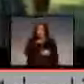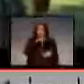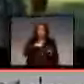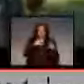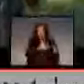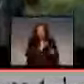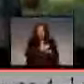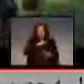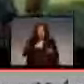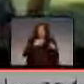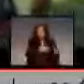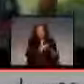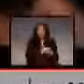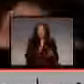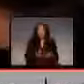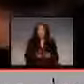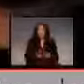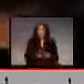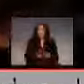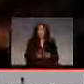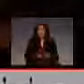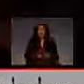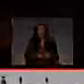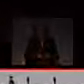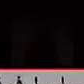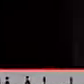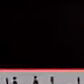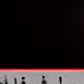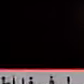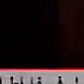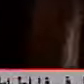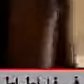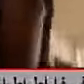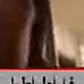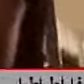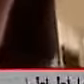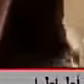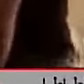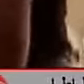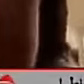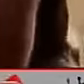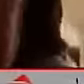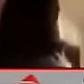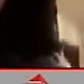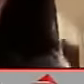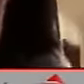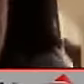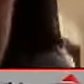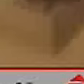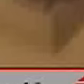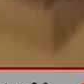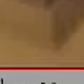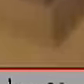الواد، بتزغده قدامي. انا كده فهمت. بين على اسمه يا باشا. ولد كريم عبد العزيز في اغسطس عام